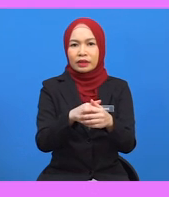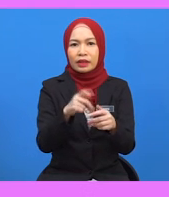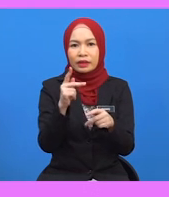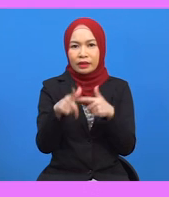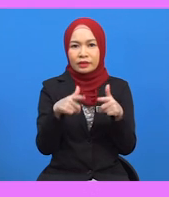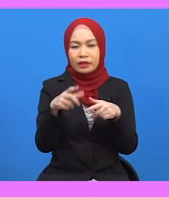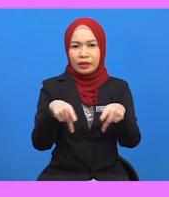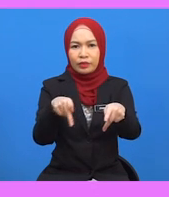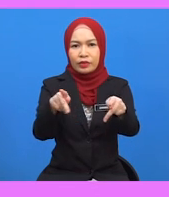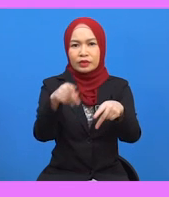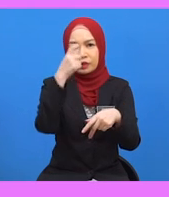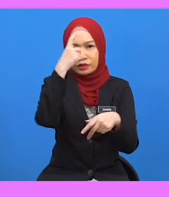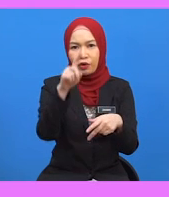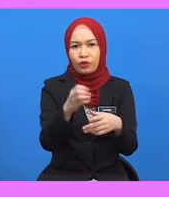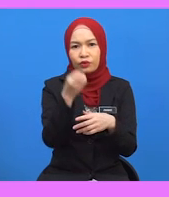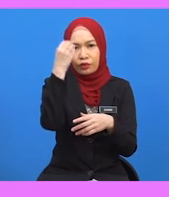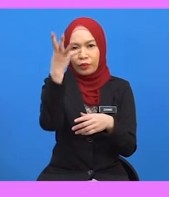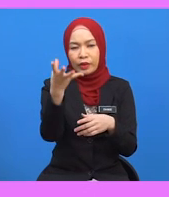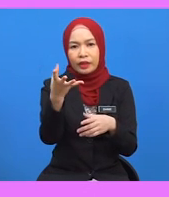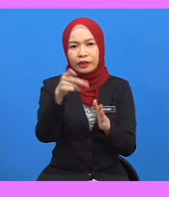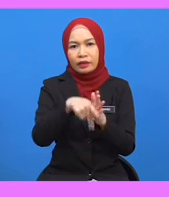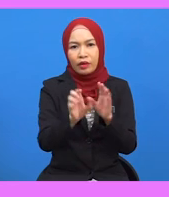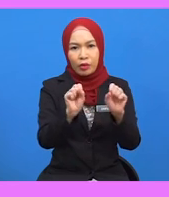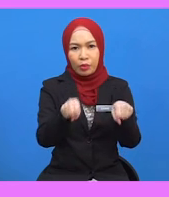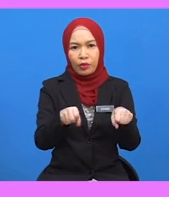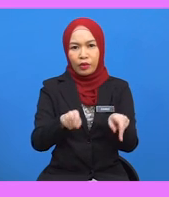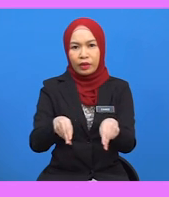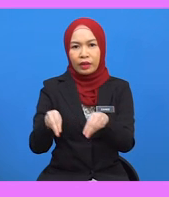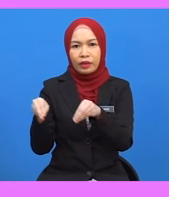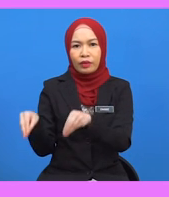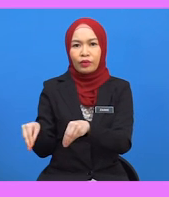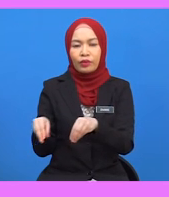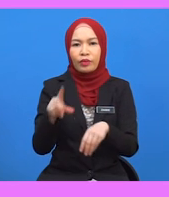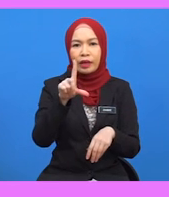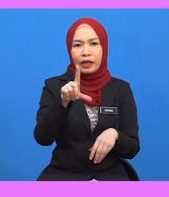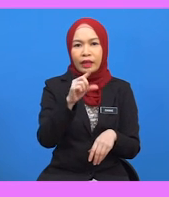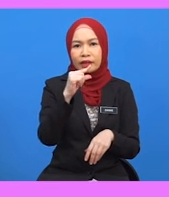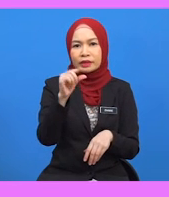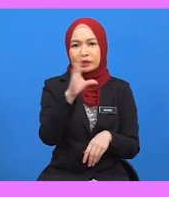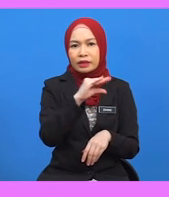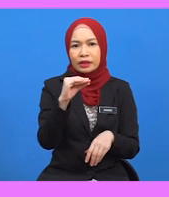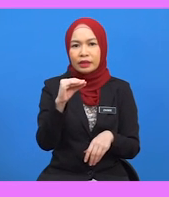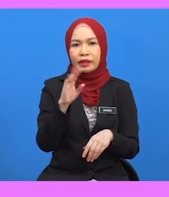isytihar pemboleh ubah N, I, J, M dan B.